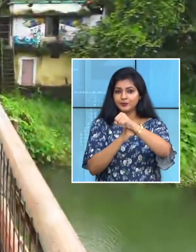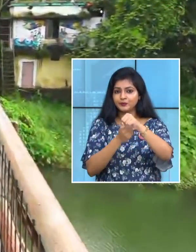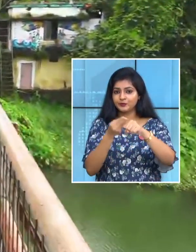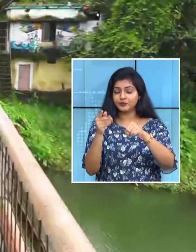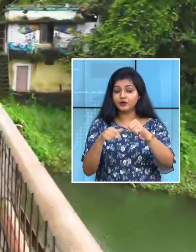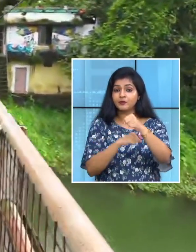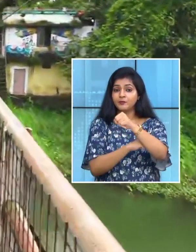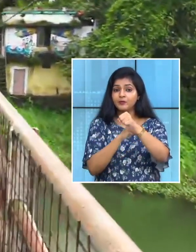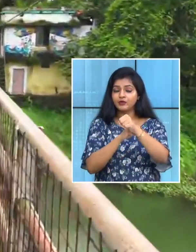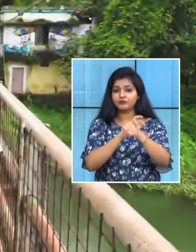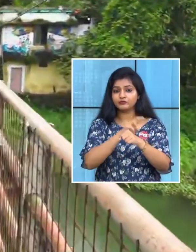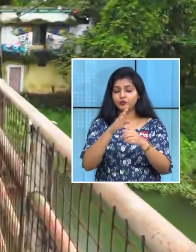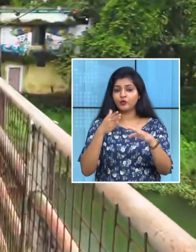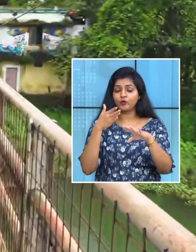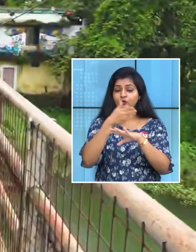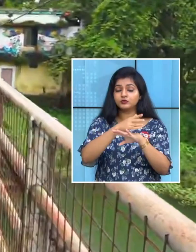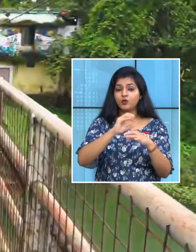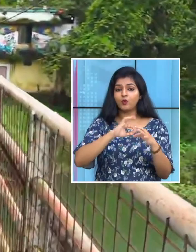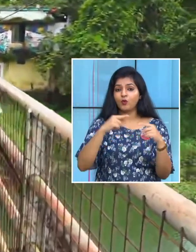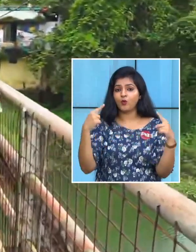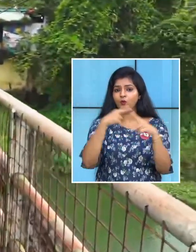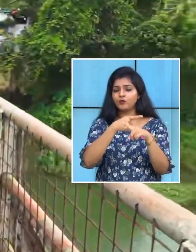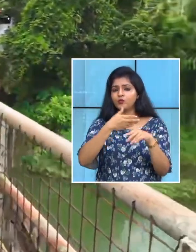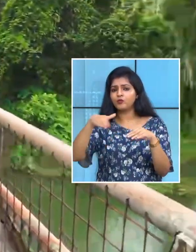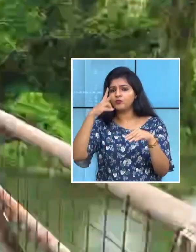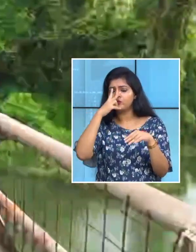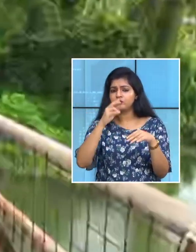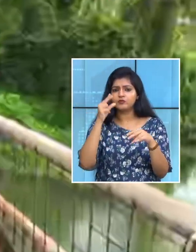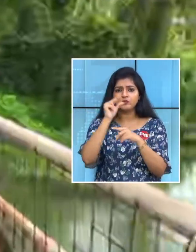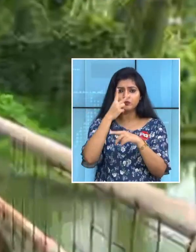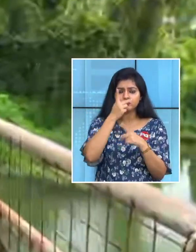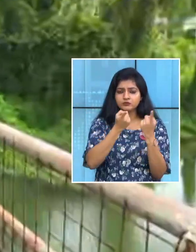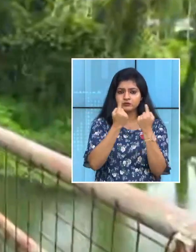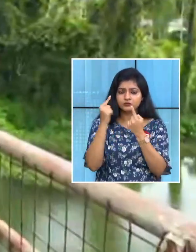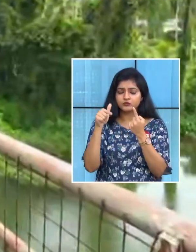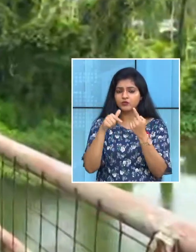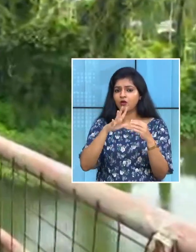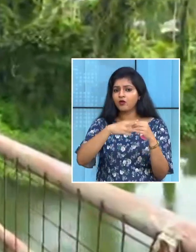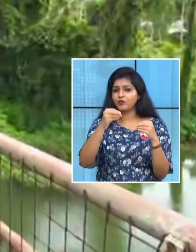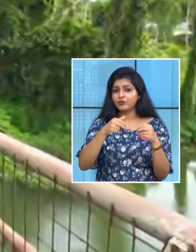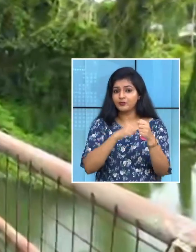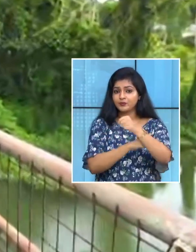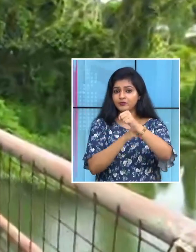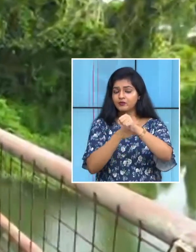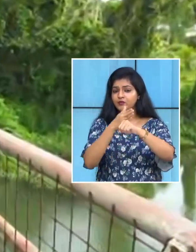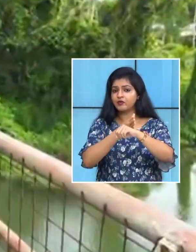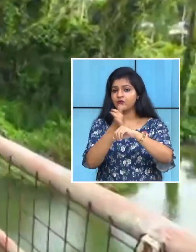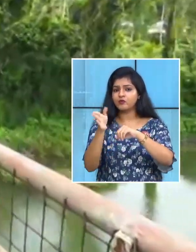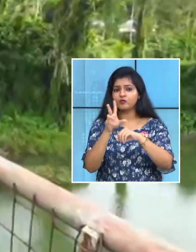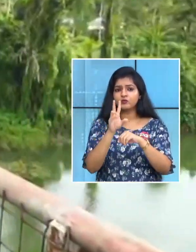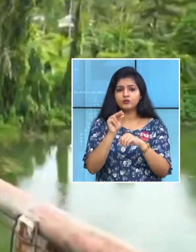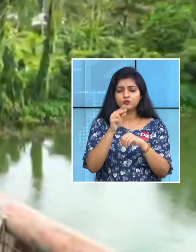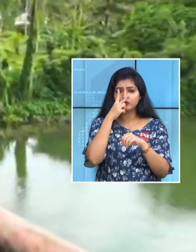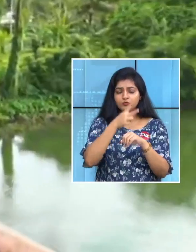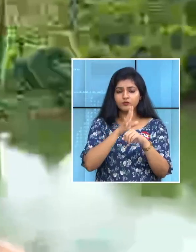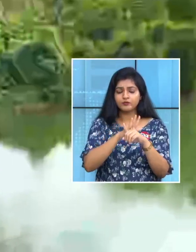പാലം കടന്ന് മറുവശത്തേക്ക് പോയിട്ടില്ല എന്നും അതിനപ്പുറത്തുള്ള CCTVകൾ പരിശോധിച്ചപ്പോഴും മനസ്സിലായി. അങ്ങനെയാണ് ഈ